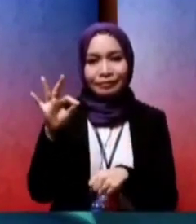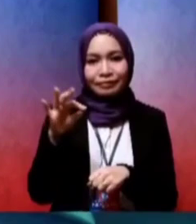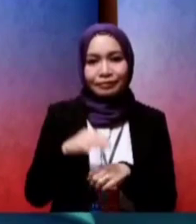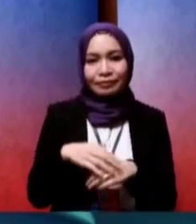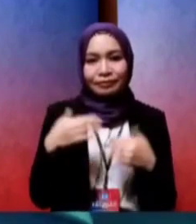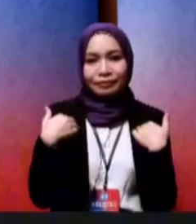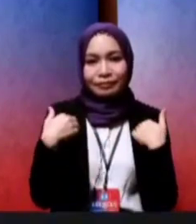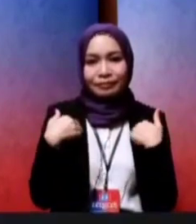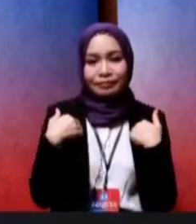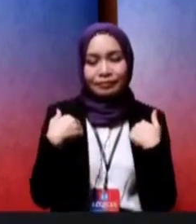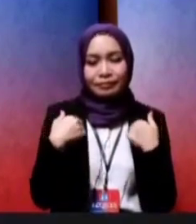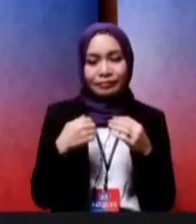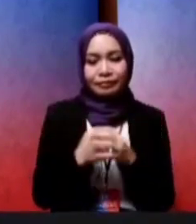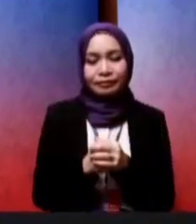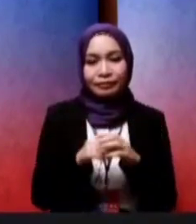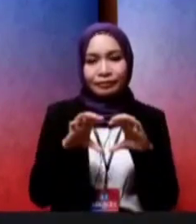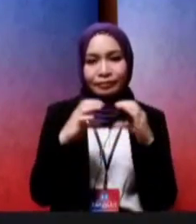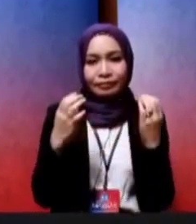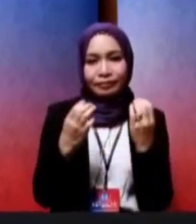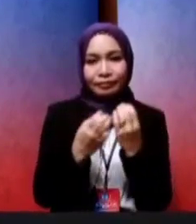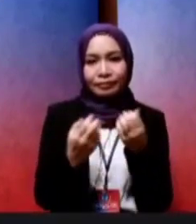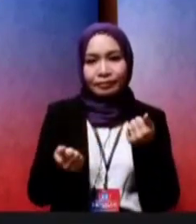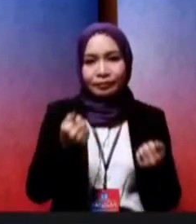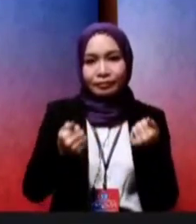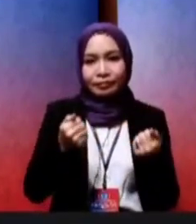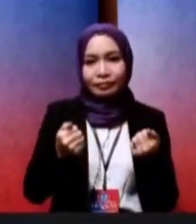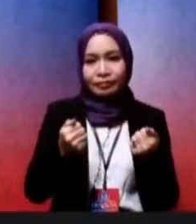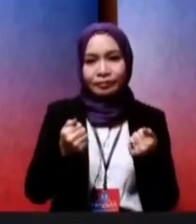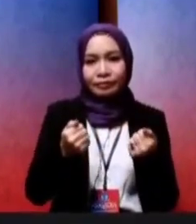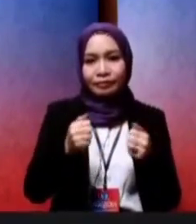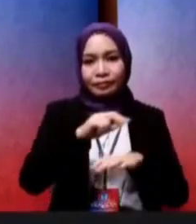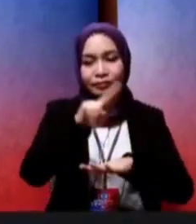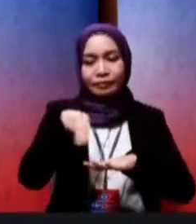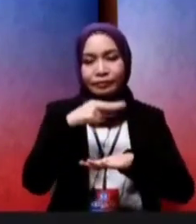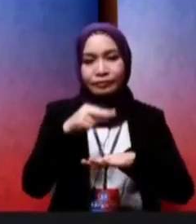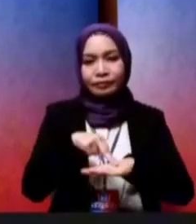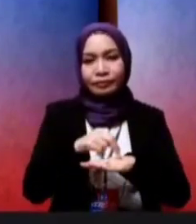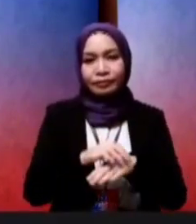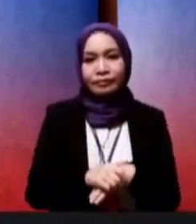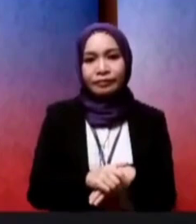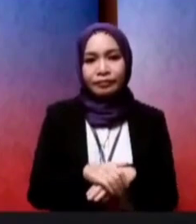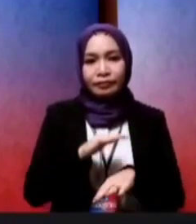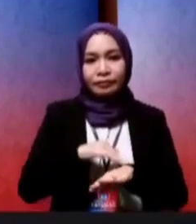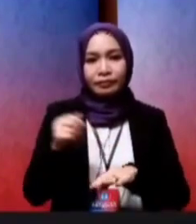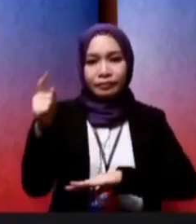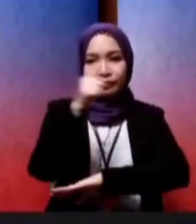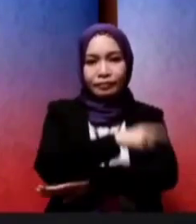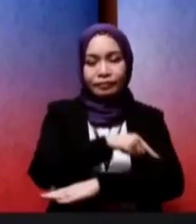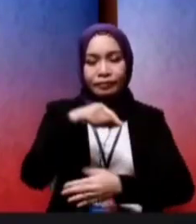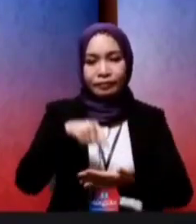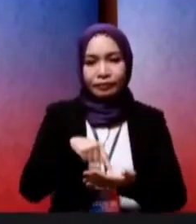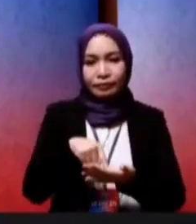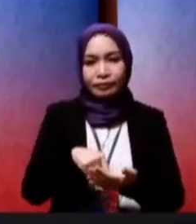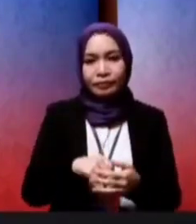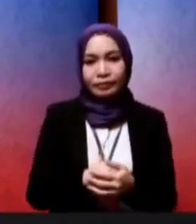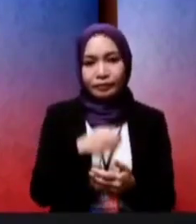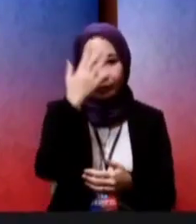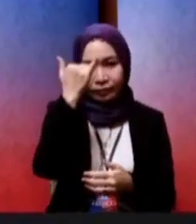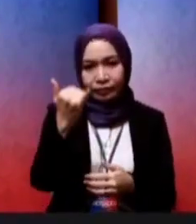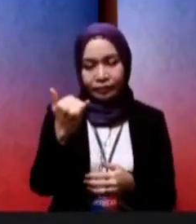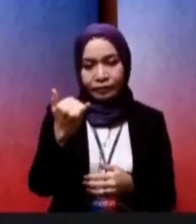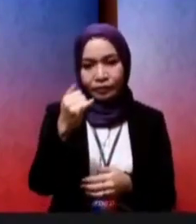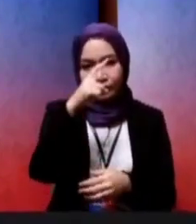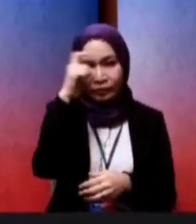nasional dan rakyat pada hari ini kenapa saudarasaudari kerana kezaliman yang dilakukan terhadap